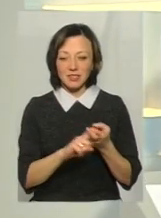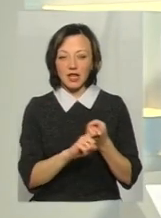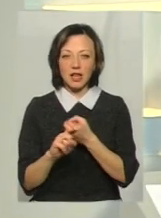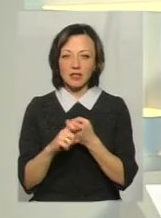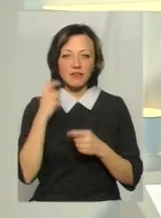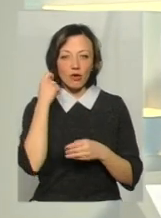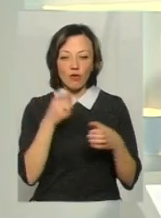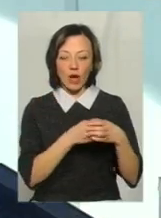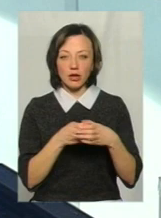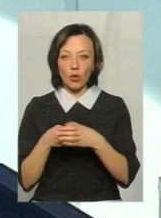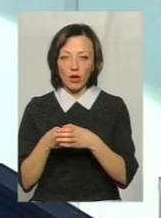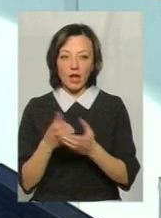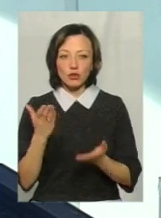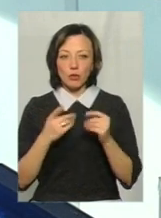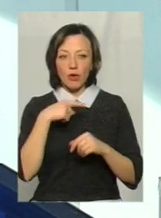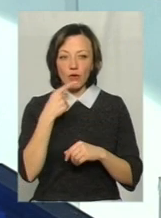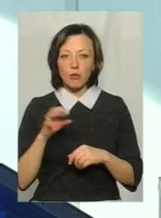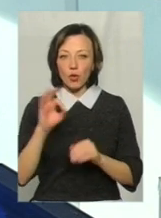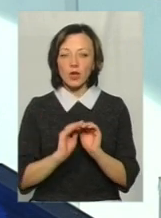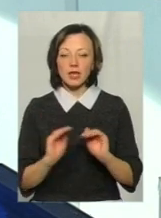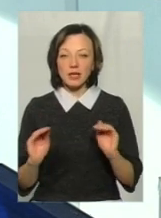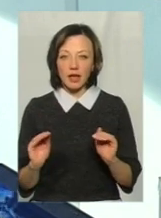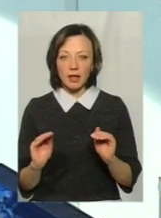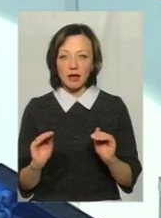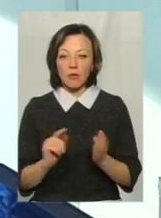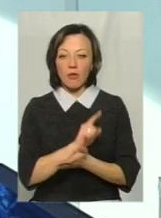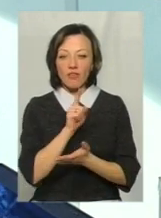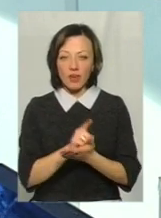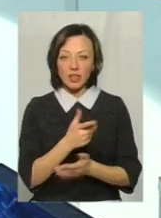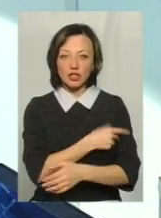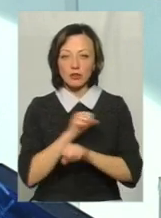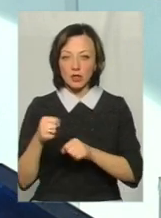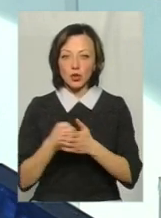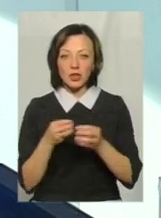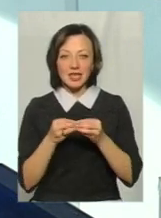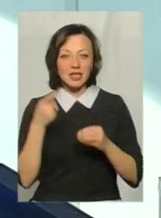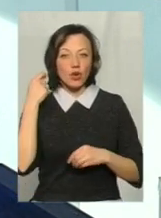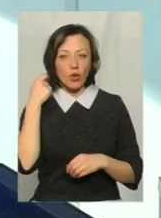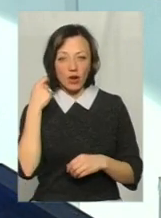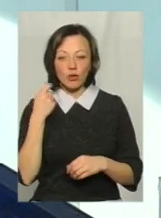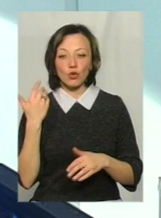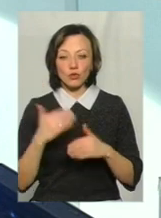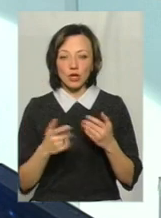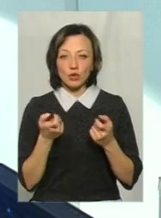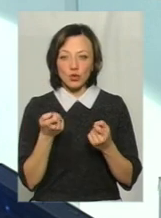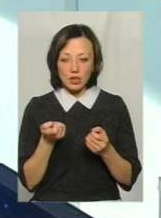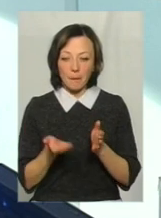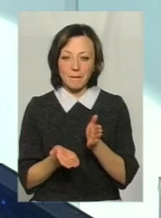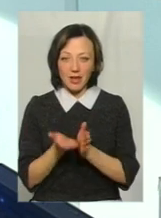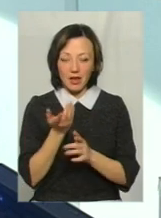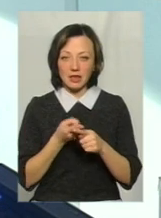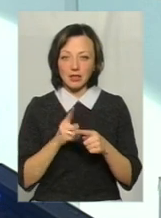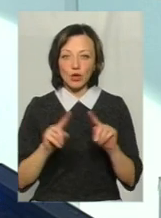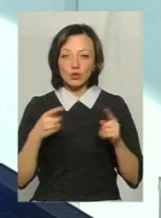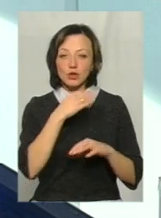вікової категорії. Тобто, якщо ми говоримо про дітей, які от повинні щепитися до 10-річного віку, ми вже трошки підтягнули це. Але